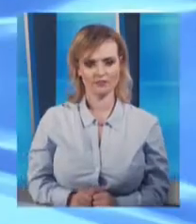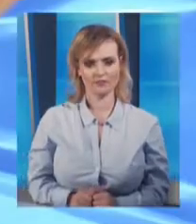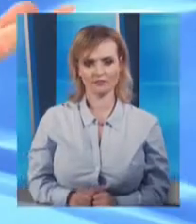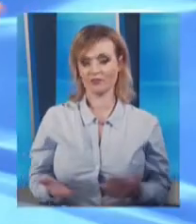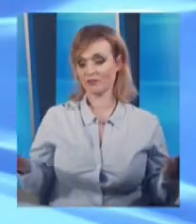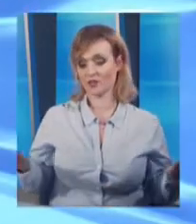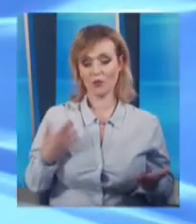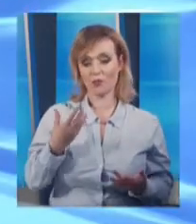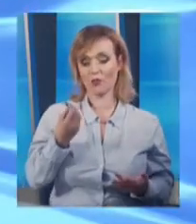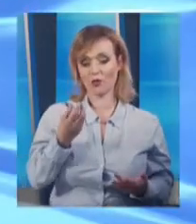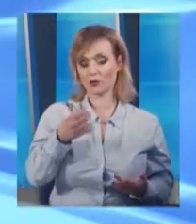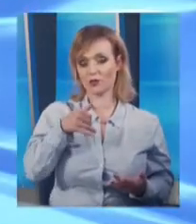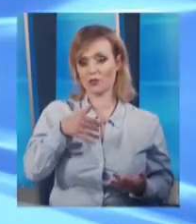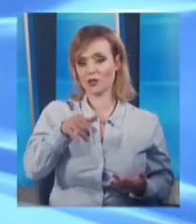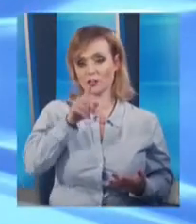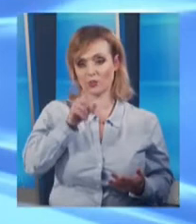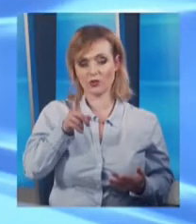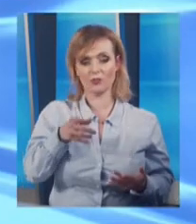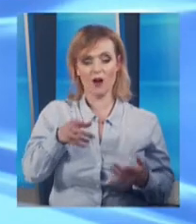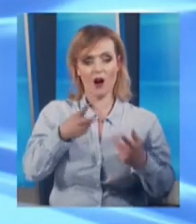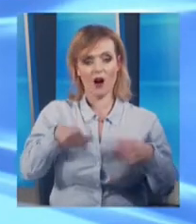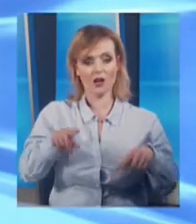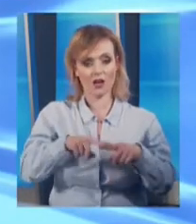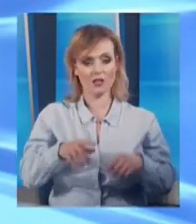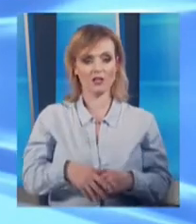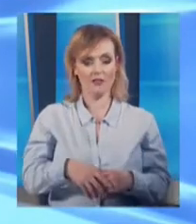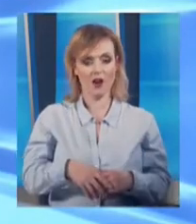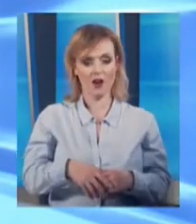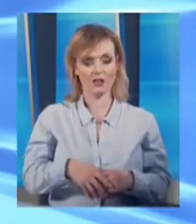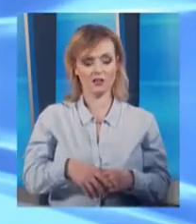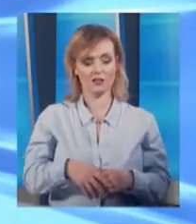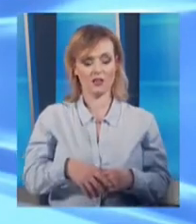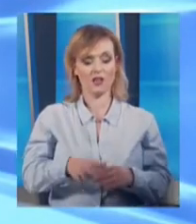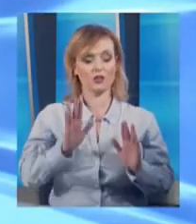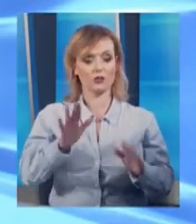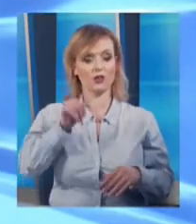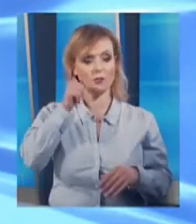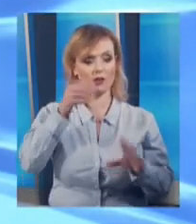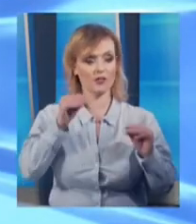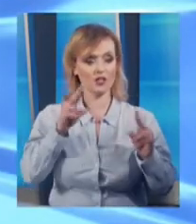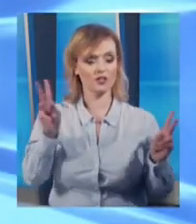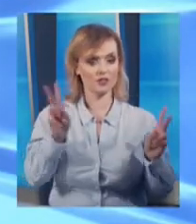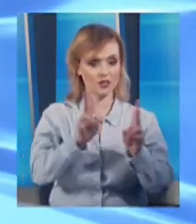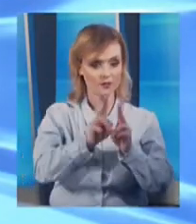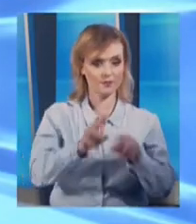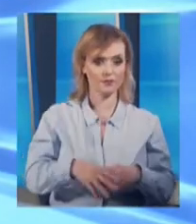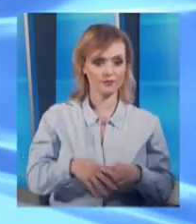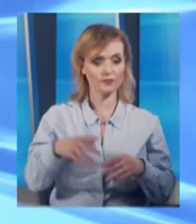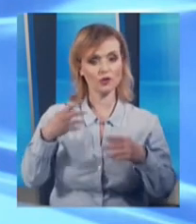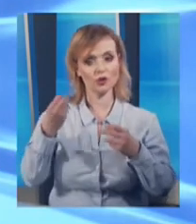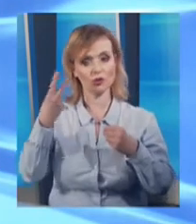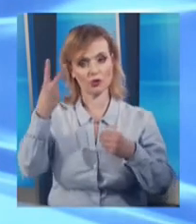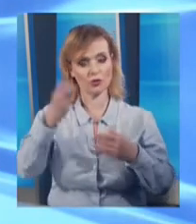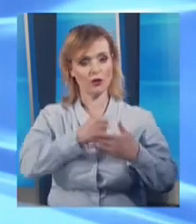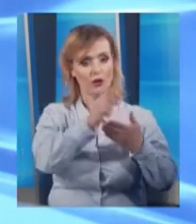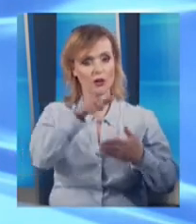rundă în care să ne mai vedem până la alegerile de duminică. Doar mâine seară noi ne întâlnim cu alți 2